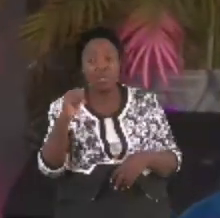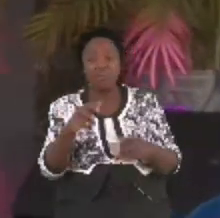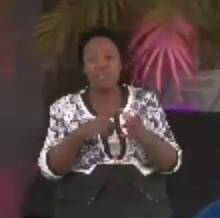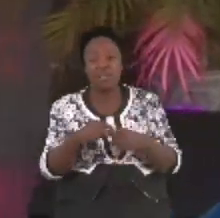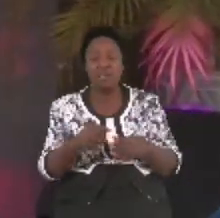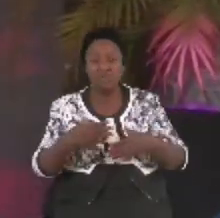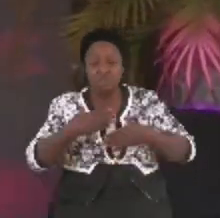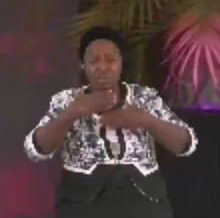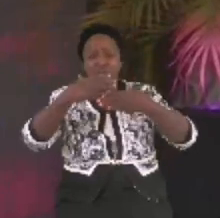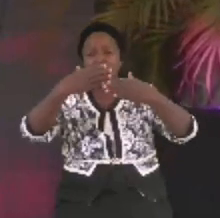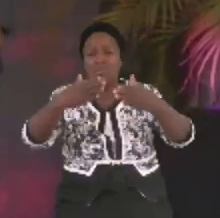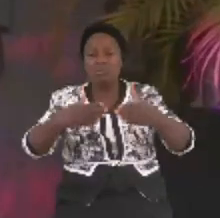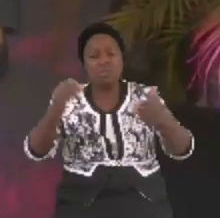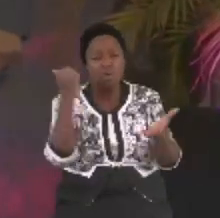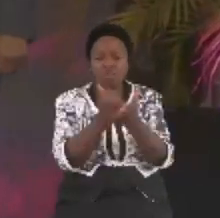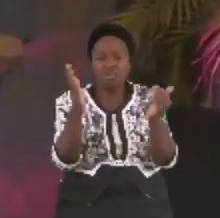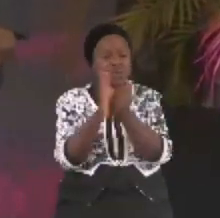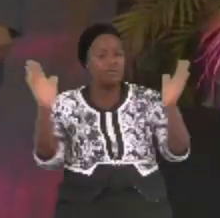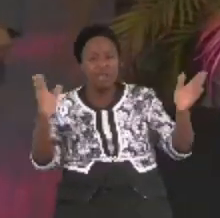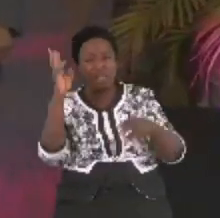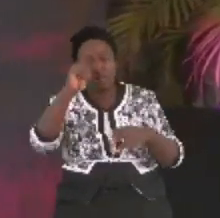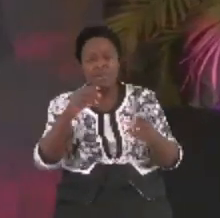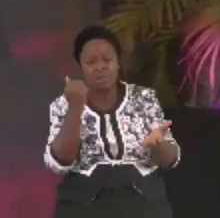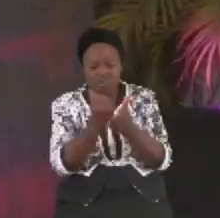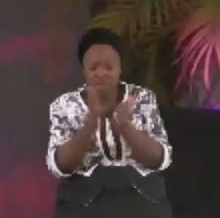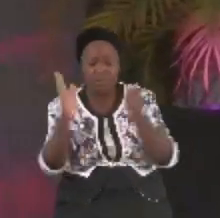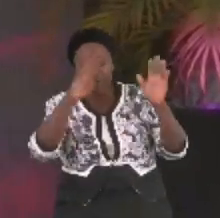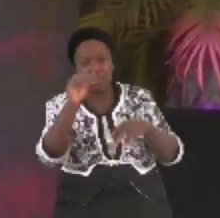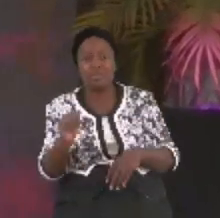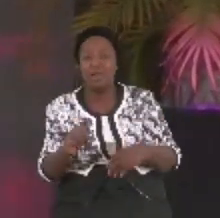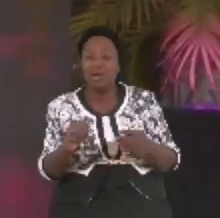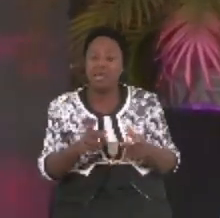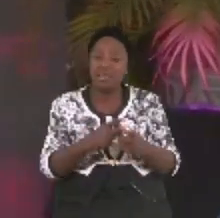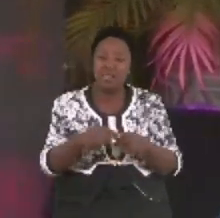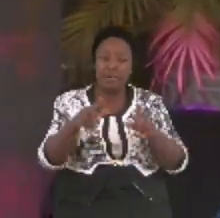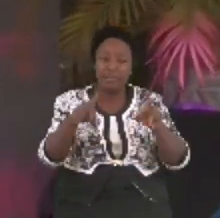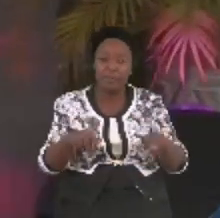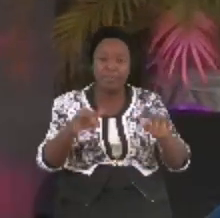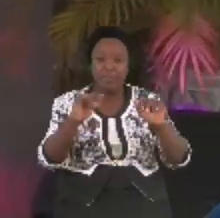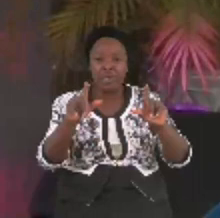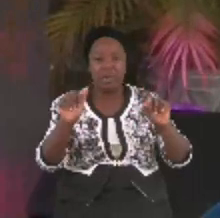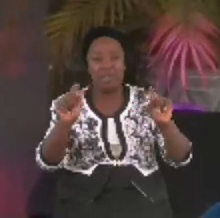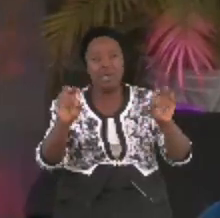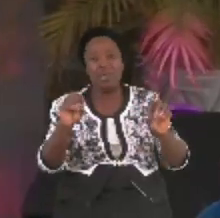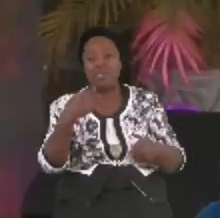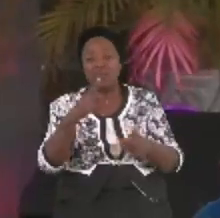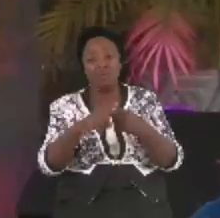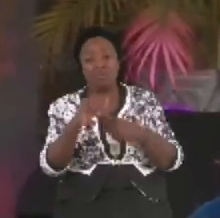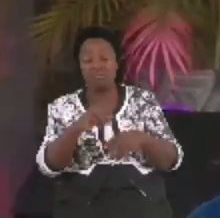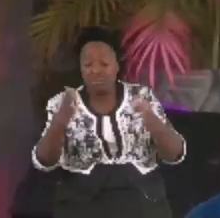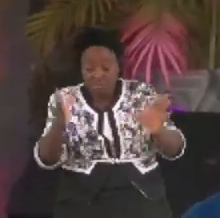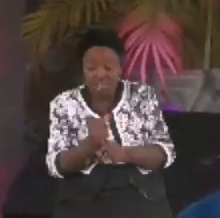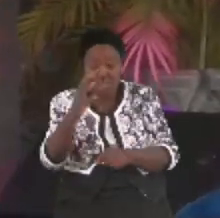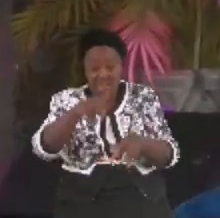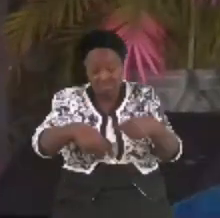crucifie, crucifie. Pilate leur dit, prenez-le vous-même et